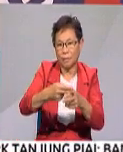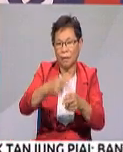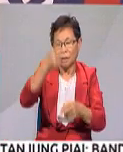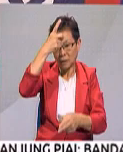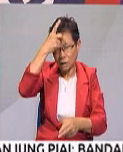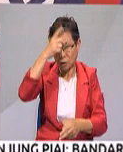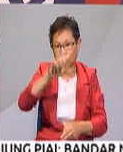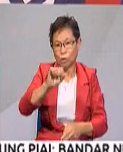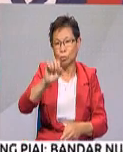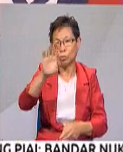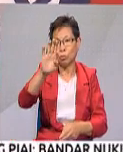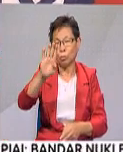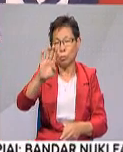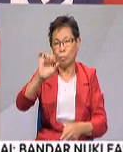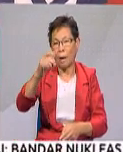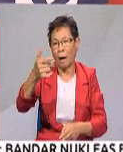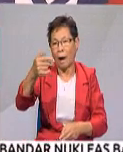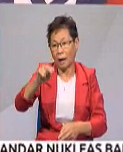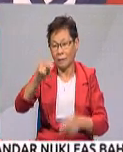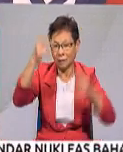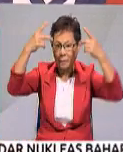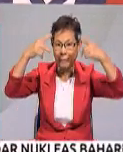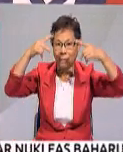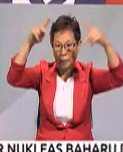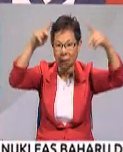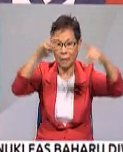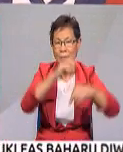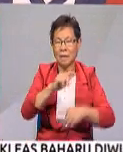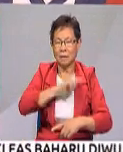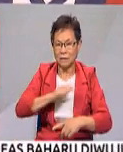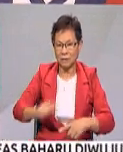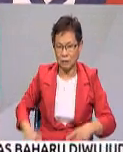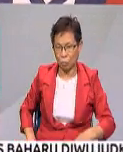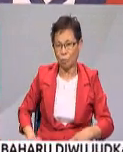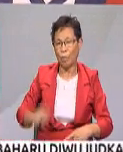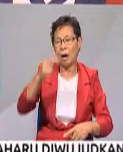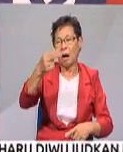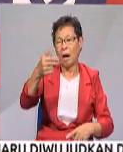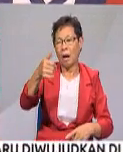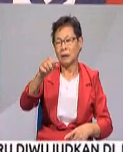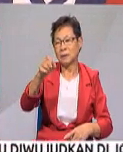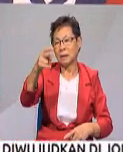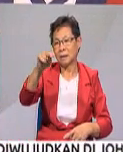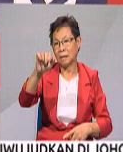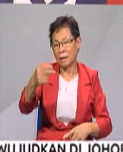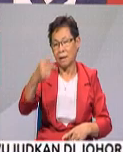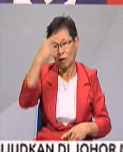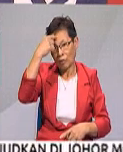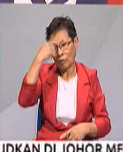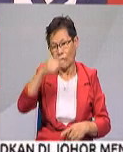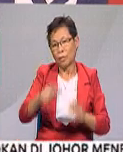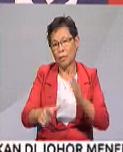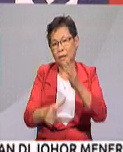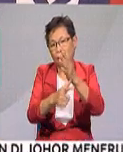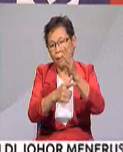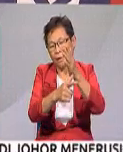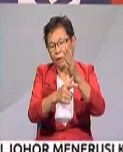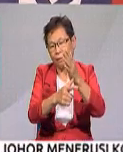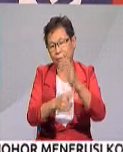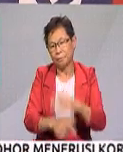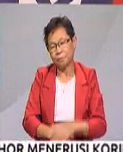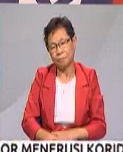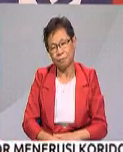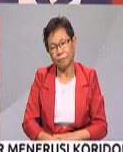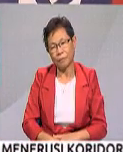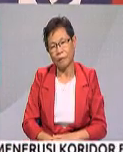Datuk Subahan bin Kamal as the president and Tengku Hassanal as the deputy for MIL. So